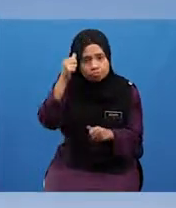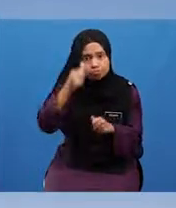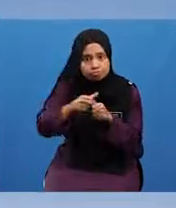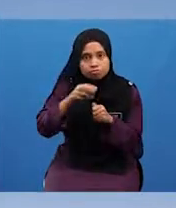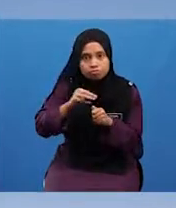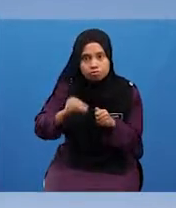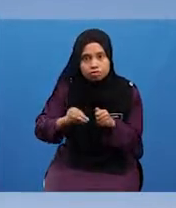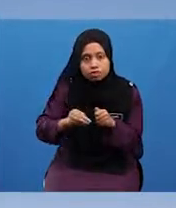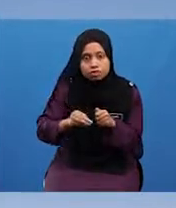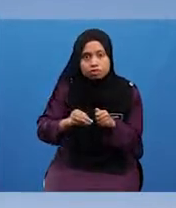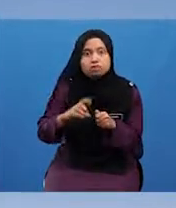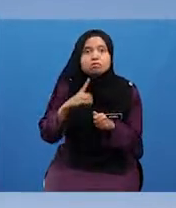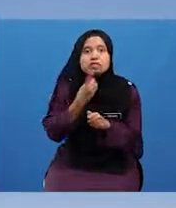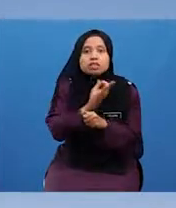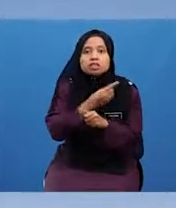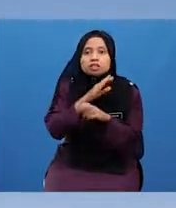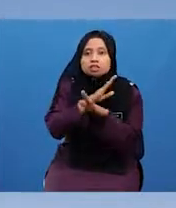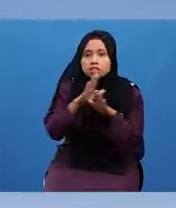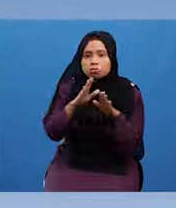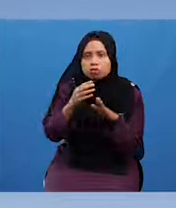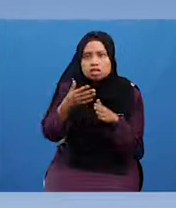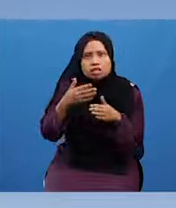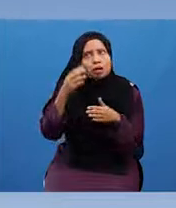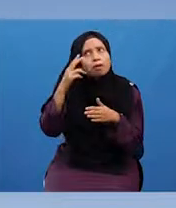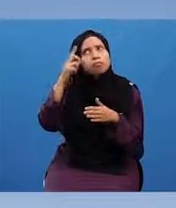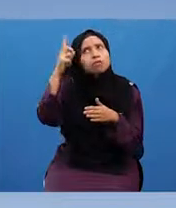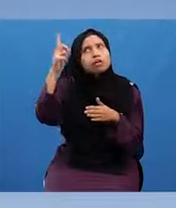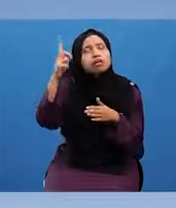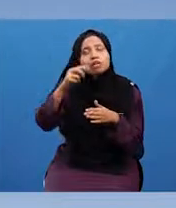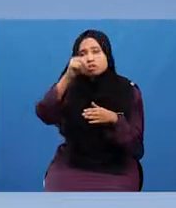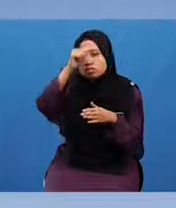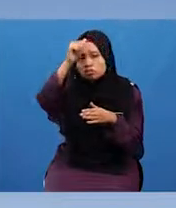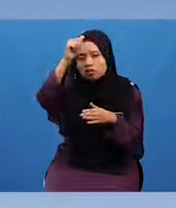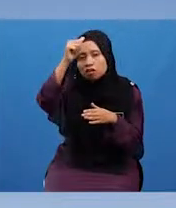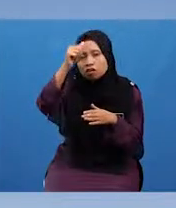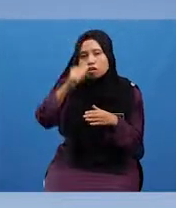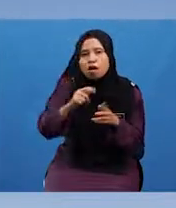murid-murid, kita tidak boleh membayangkan Allah Subhanahu Wa Taala